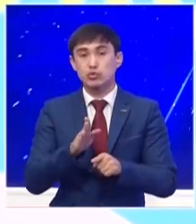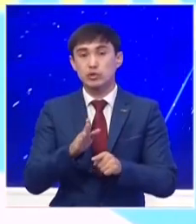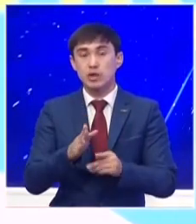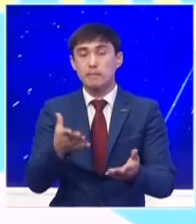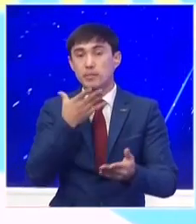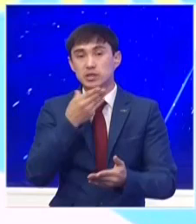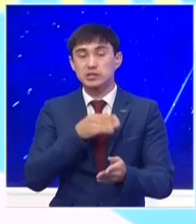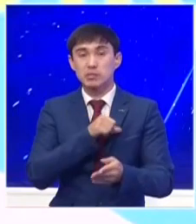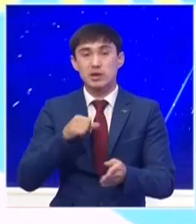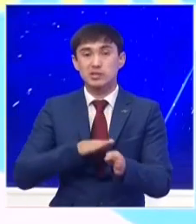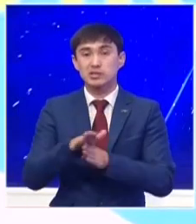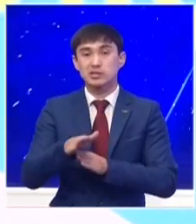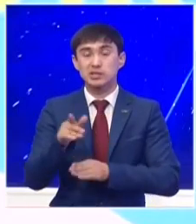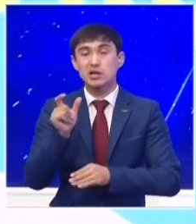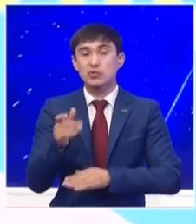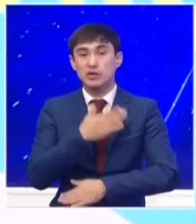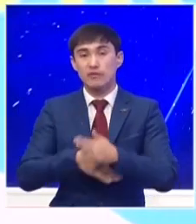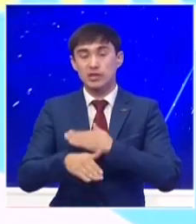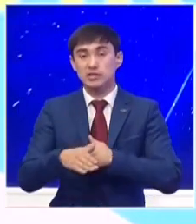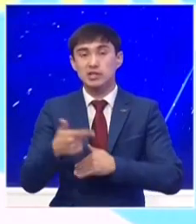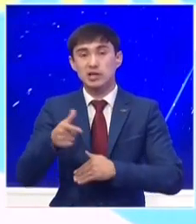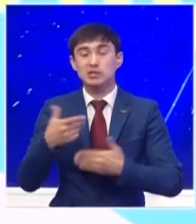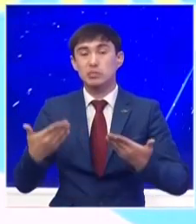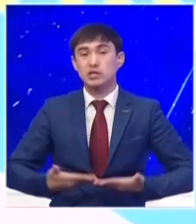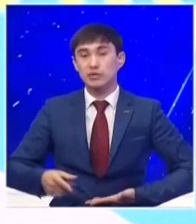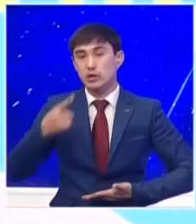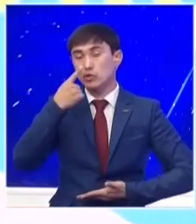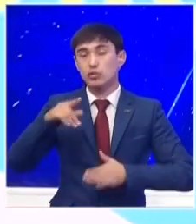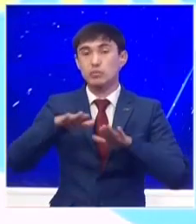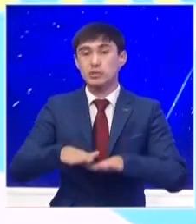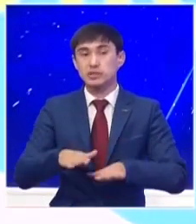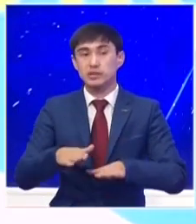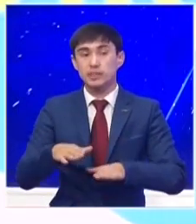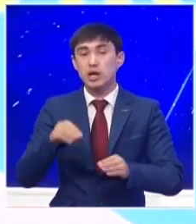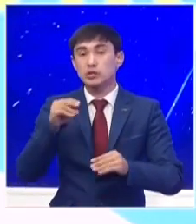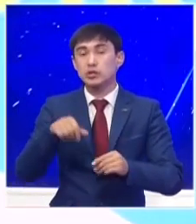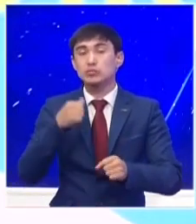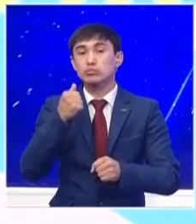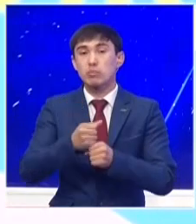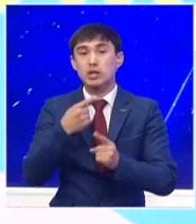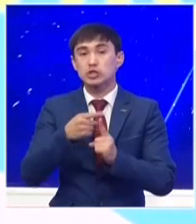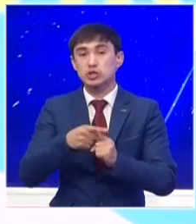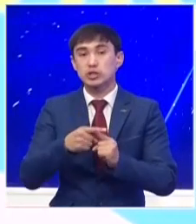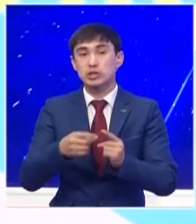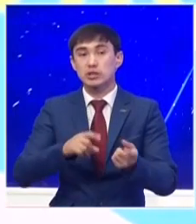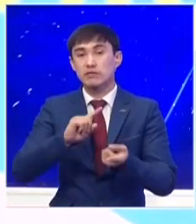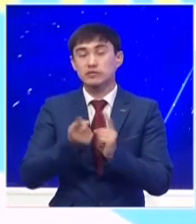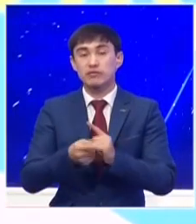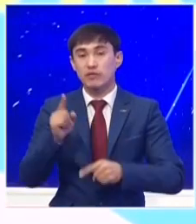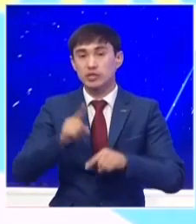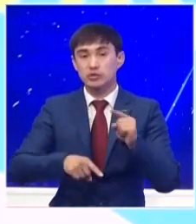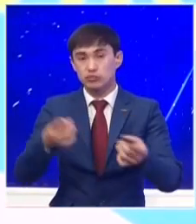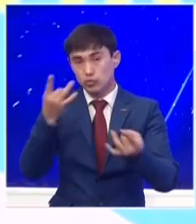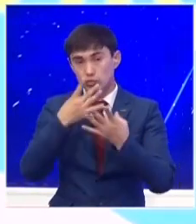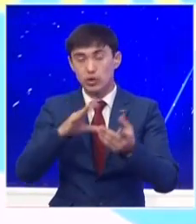привлекательной для самореализации лиц с инвалидностью и граждан, проживающих в отдаленной местности. Они заложат основу для положительных трансформаций в отечественной